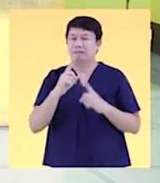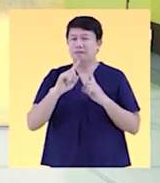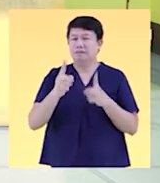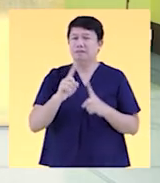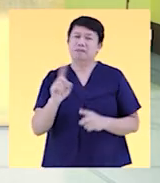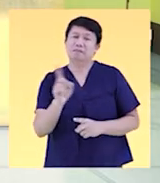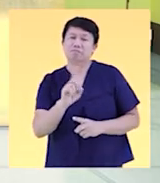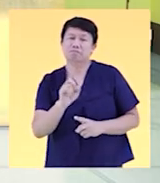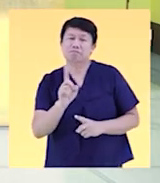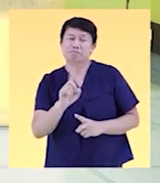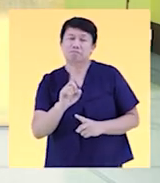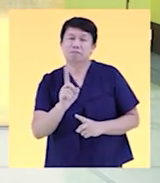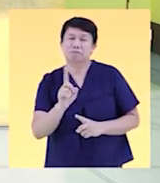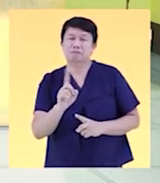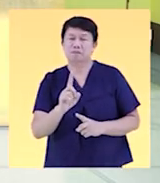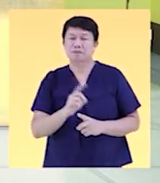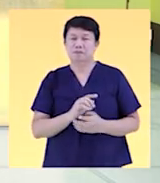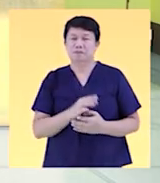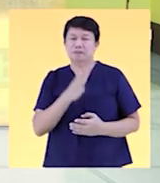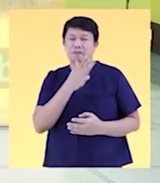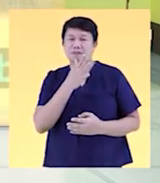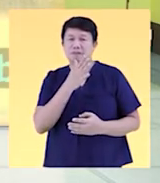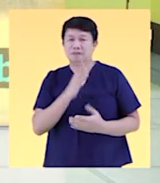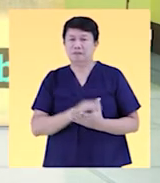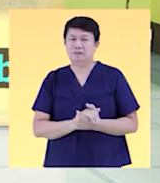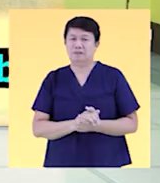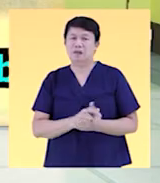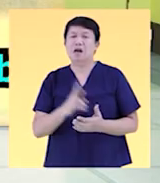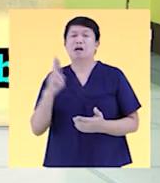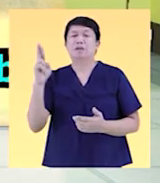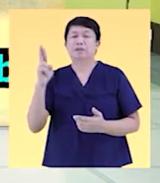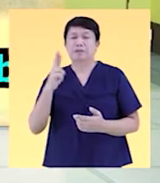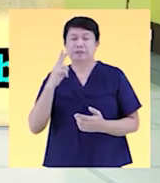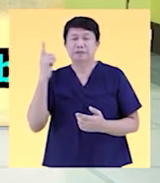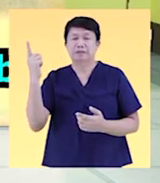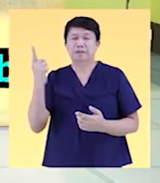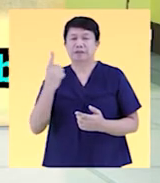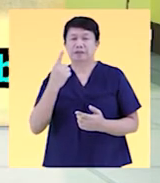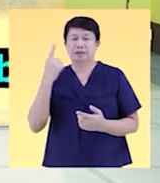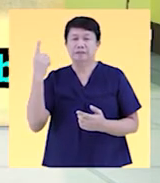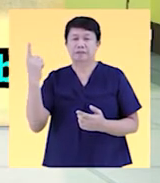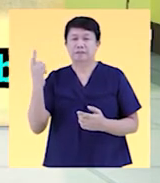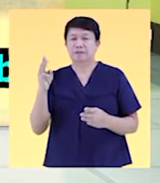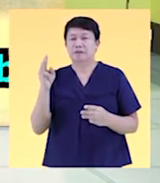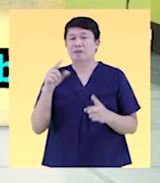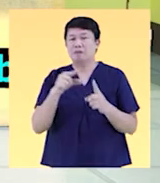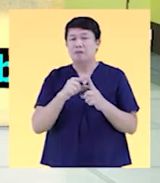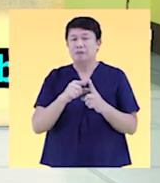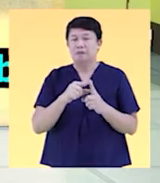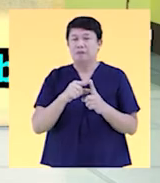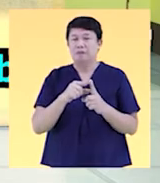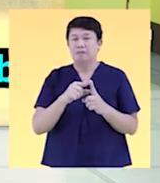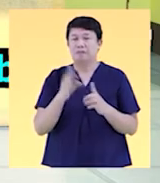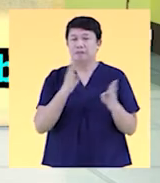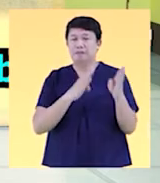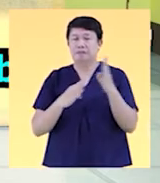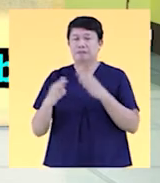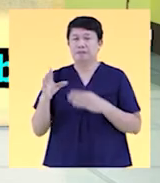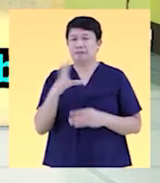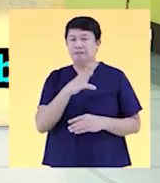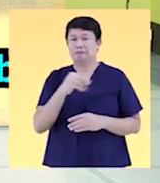ano po ang mga iyon, Inay? Ito ang mga routine word problem at non-routine word problem.